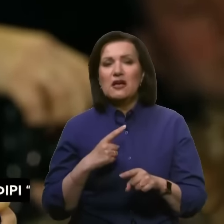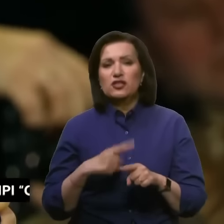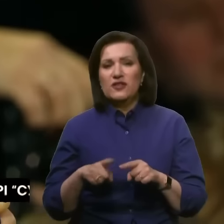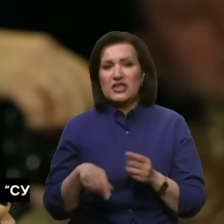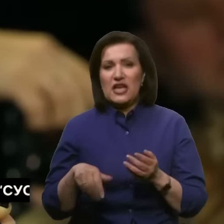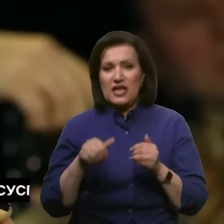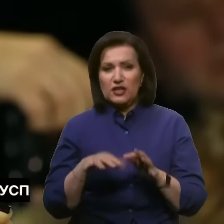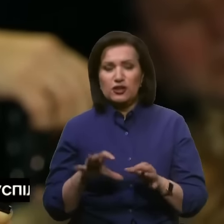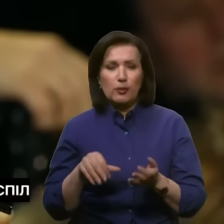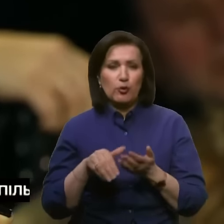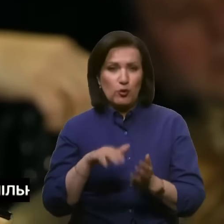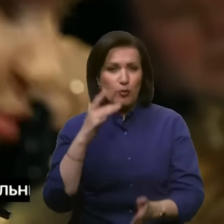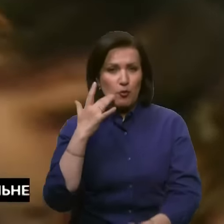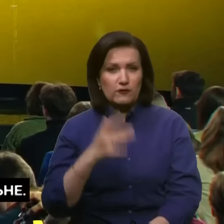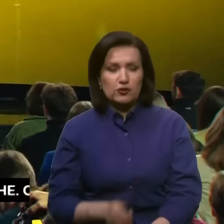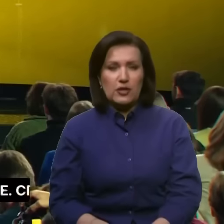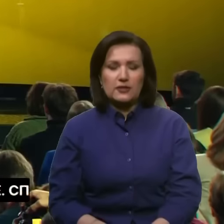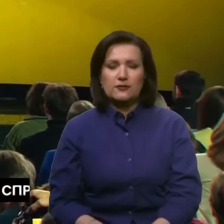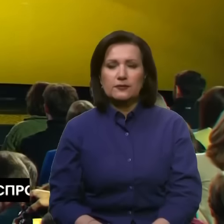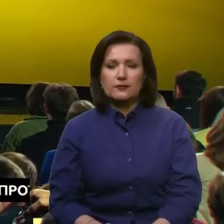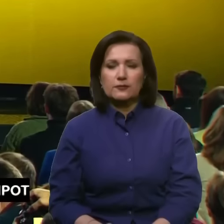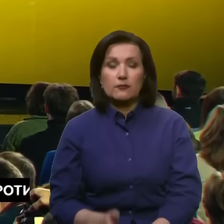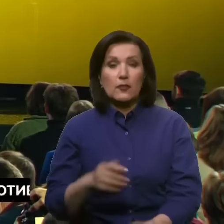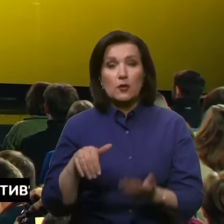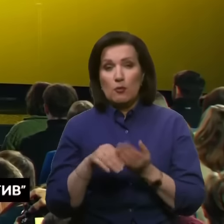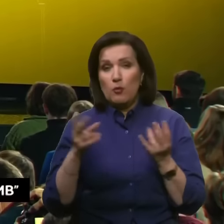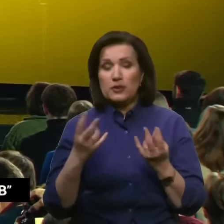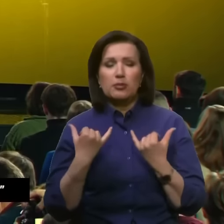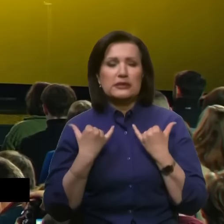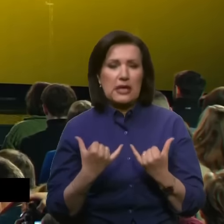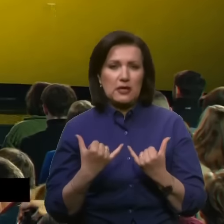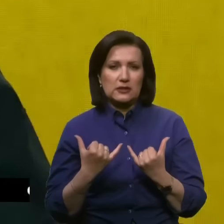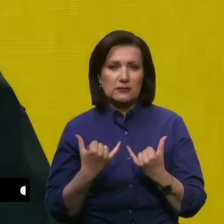допомогу від Штатів. Дякую. Допомога потрібна зараз.